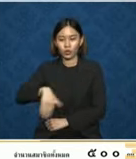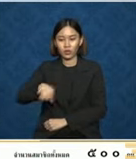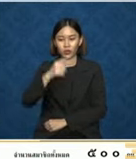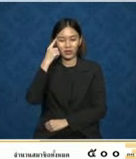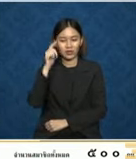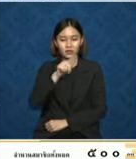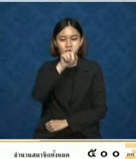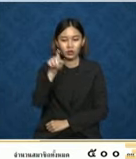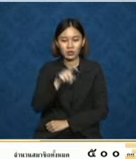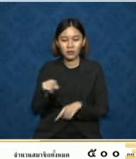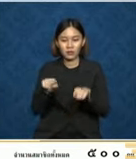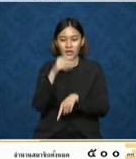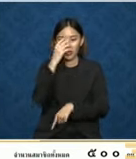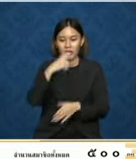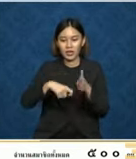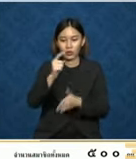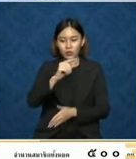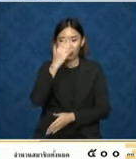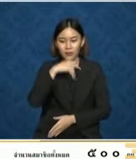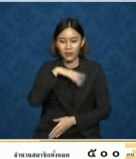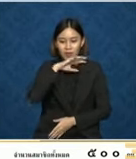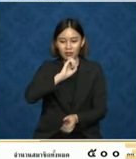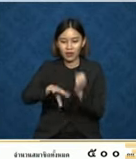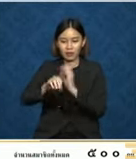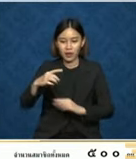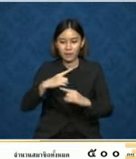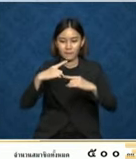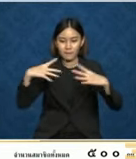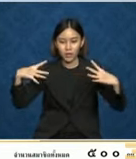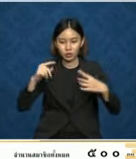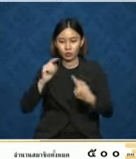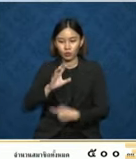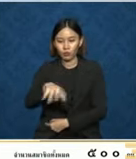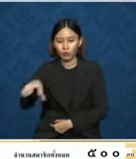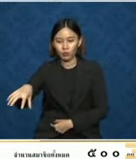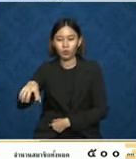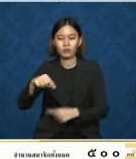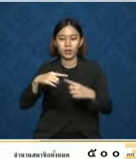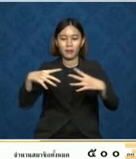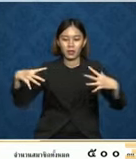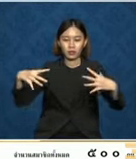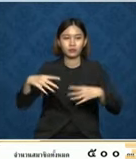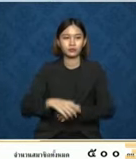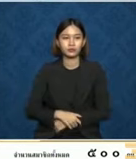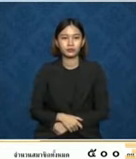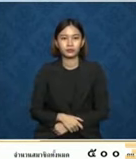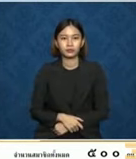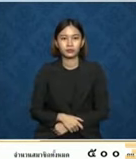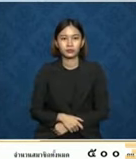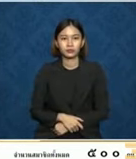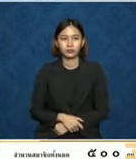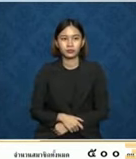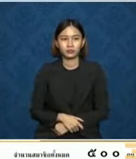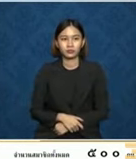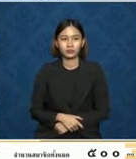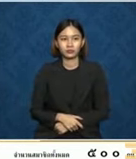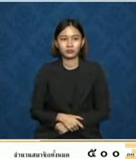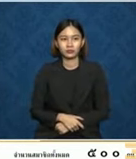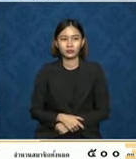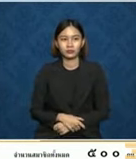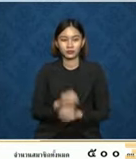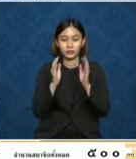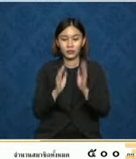คำถามว่าเหตุใดปริมาณขยะถึงได้สวนทางกับจำนวนสถานที่กำจัดขยะเป็นอย่างมากขอสไลด์นี้นะครับ